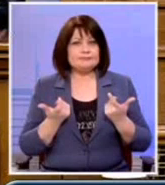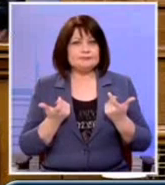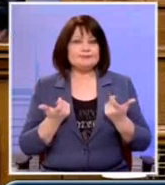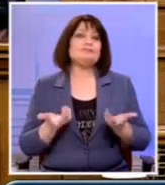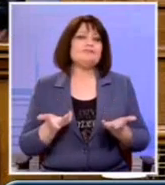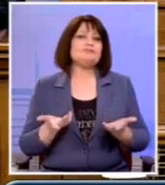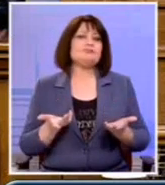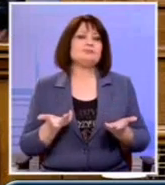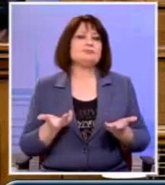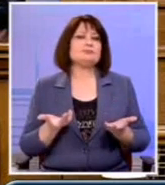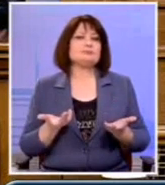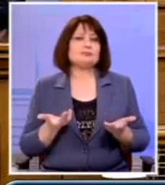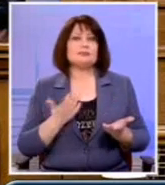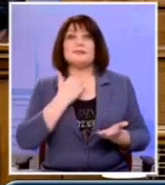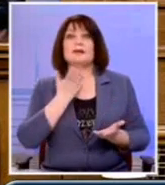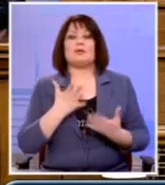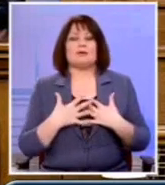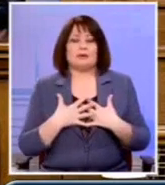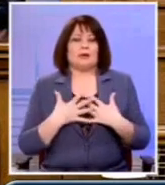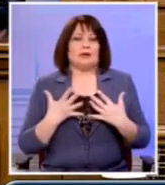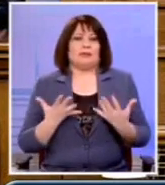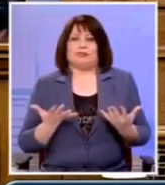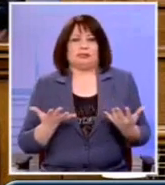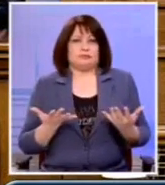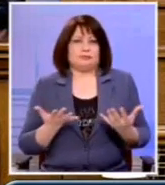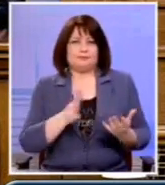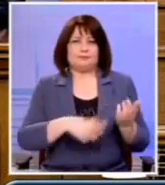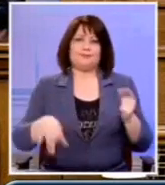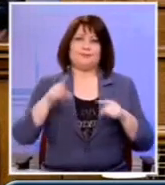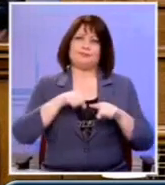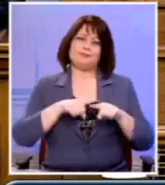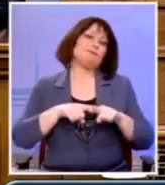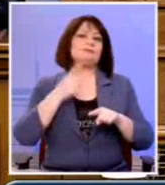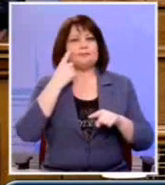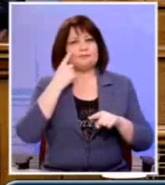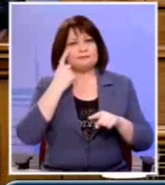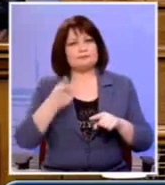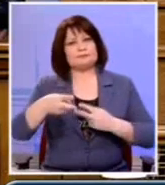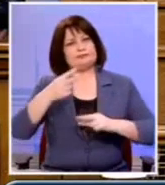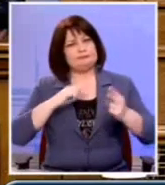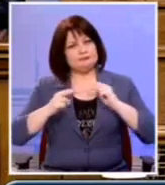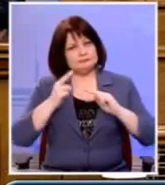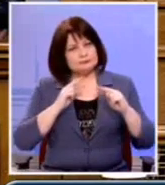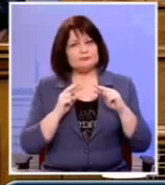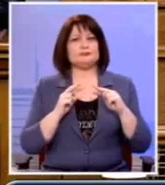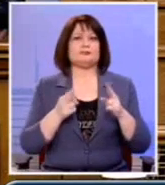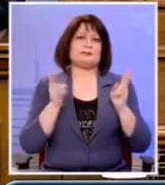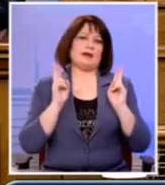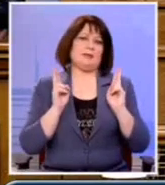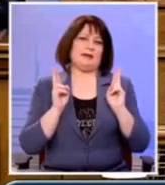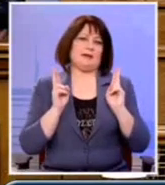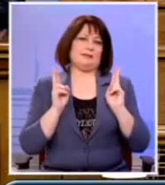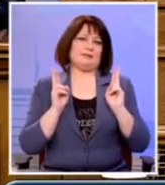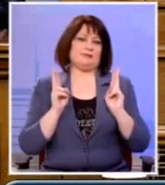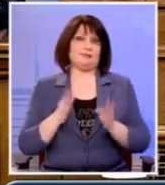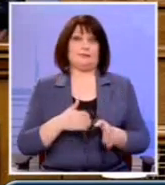σφιχτά και δεν τον αφήνουν να ανασάνει, ο λαός να βρει απαντήσεις και ελπίδα.